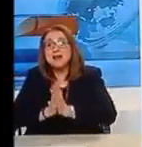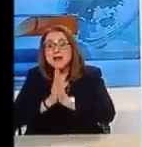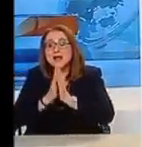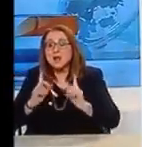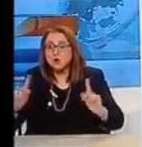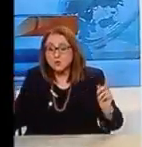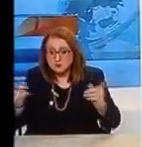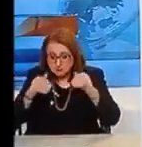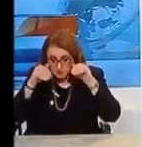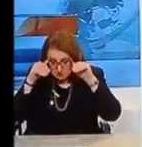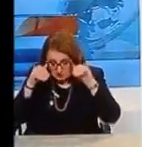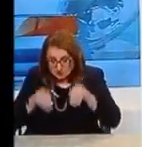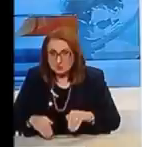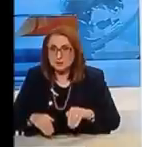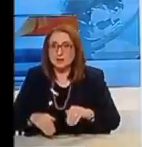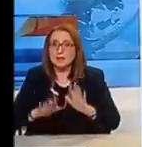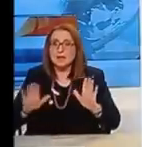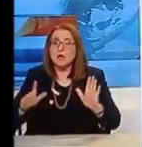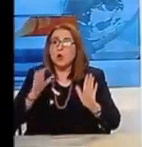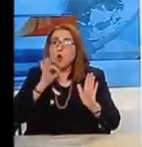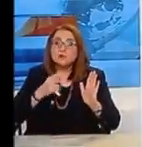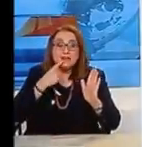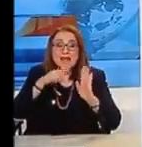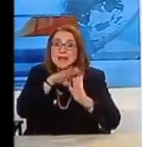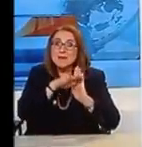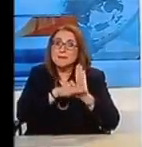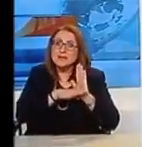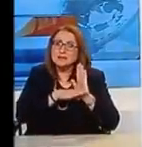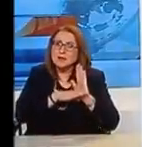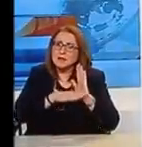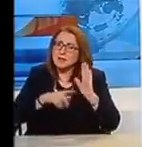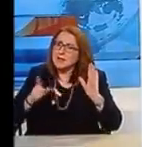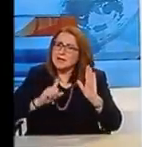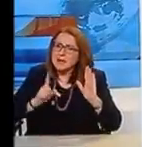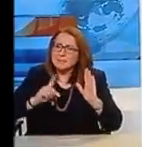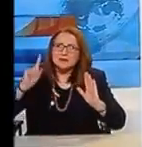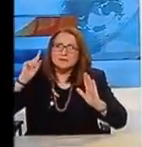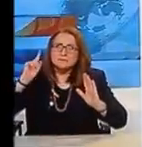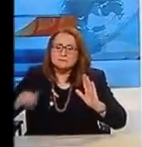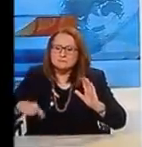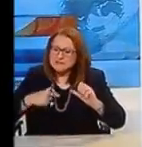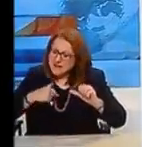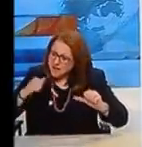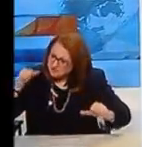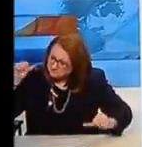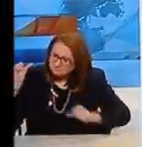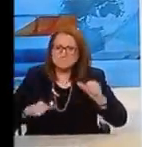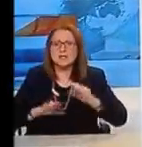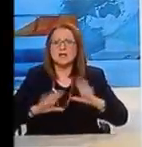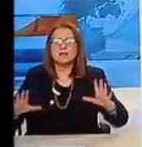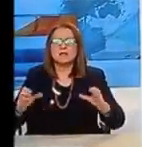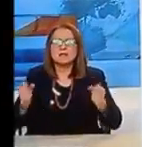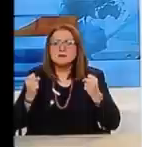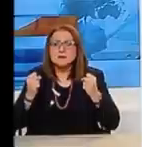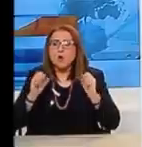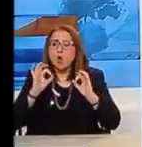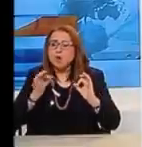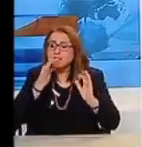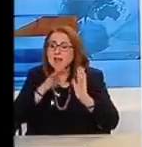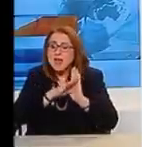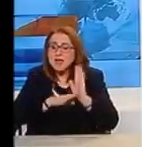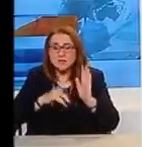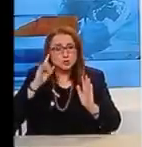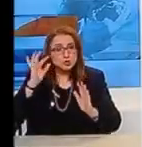μέτρα και τους κανόνες υγιεινής που συνοδεύουν τη νέα φάση που ξεκινά από αύριο. Και να το κάνουμε με τους όρους που επιβάλλεται. Να